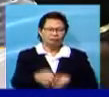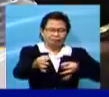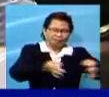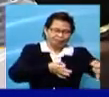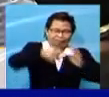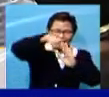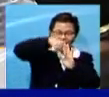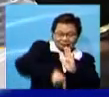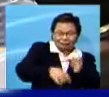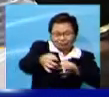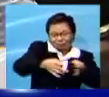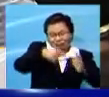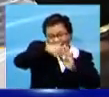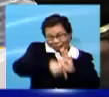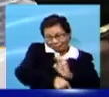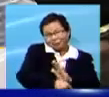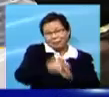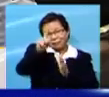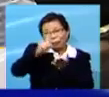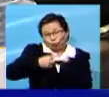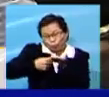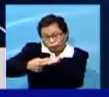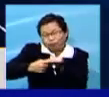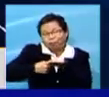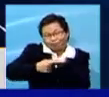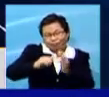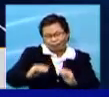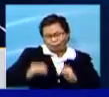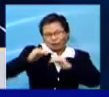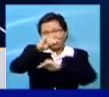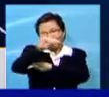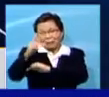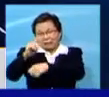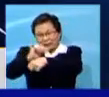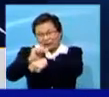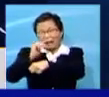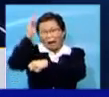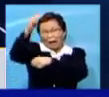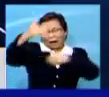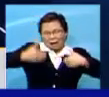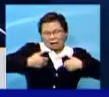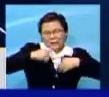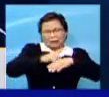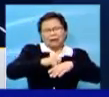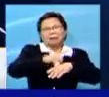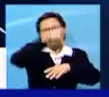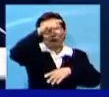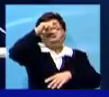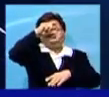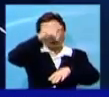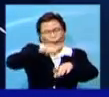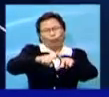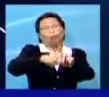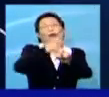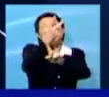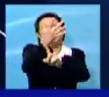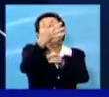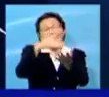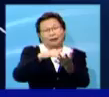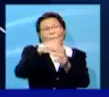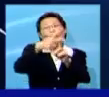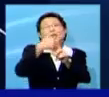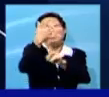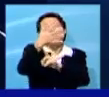Mengulas lanjut, beliau berkata satu perbincangan khas di peringkat jawatan kuasa kerja akan diadakan di Istanbul, Turki, Mei ini.